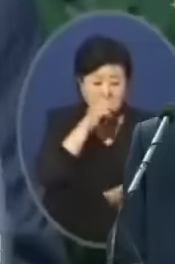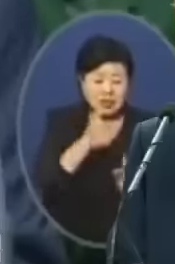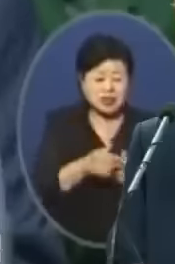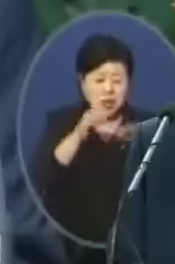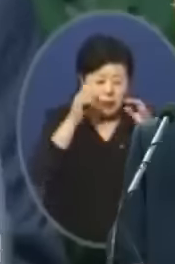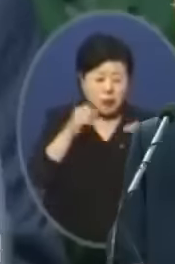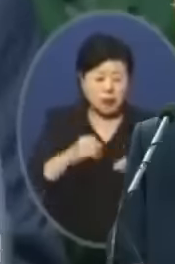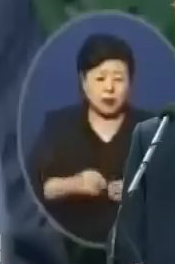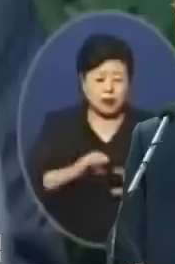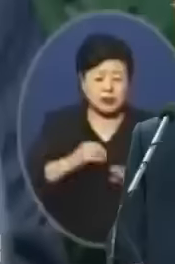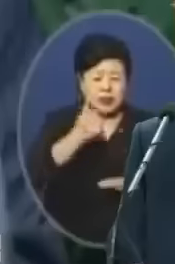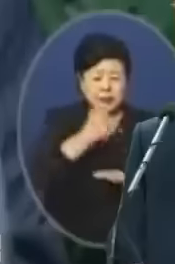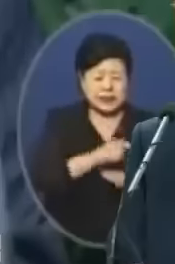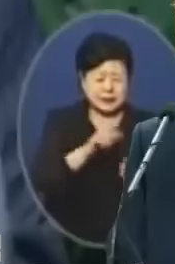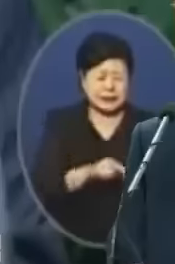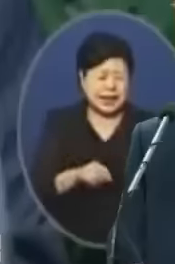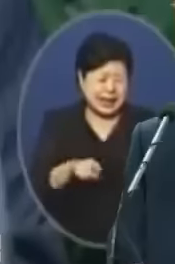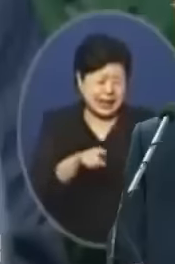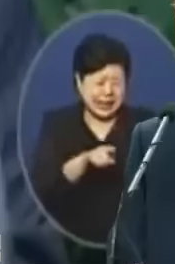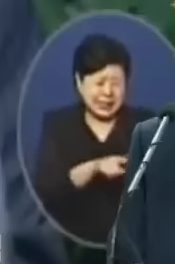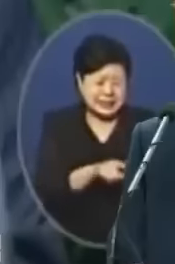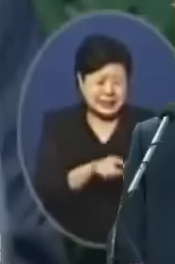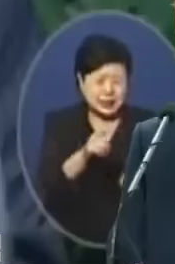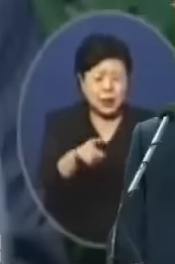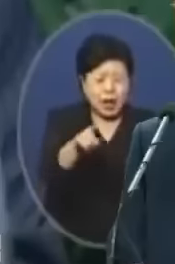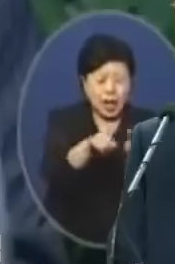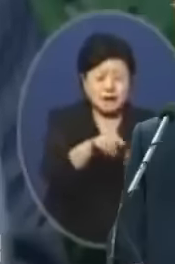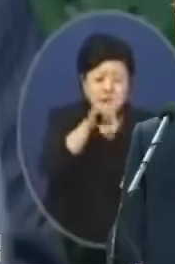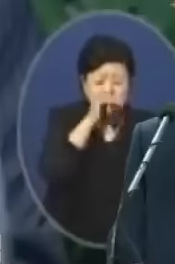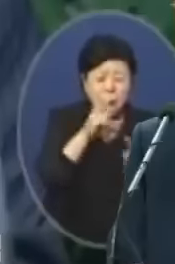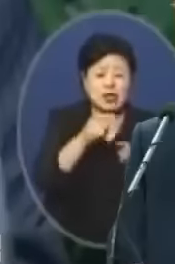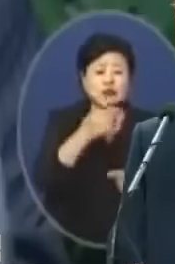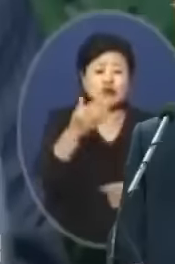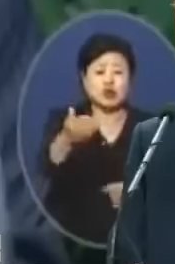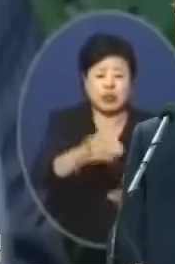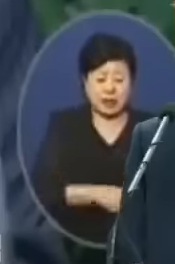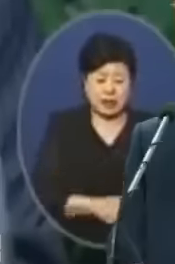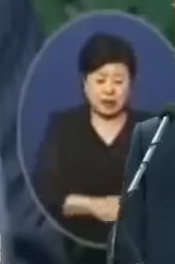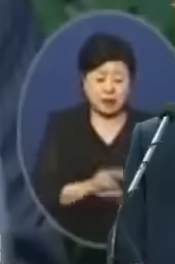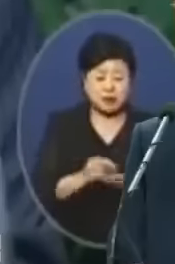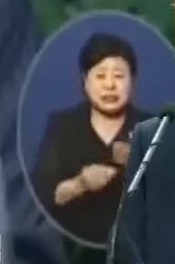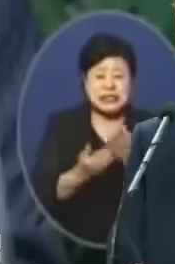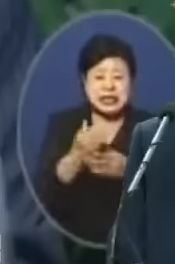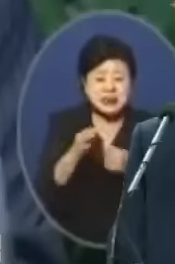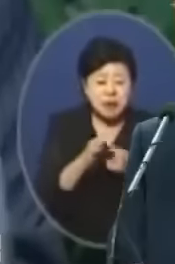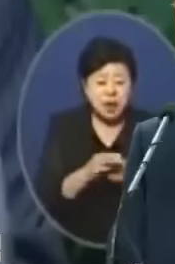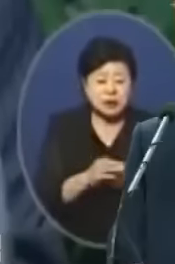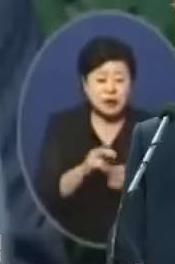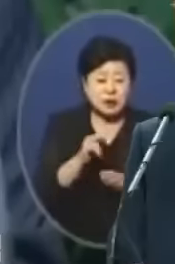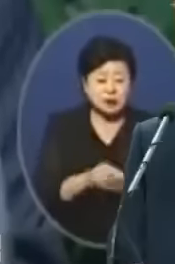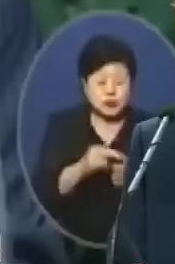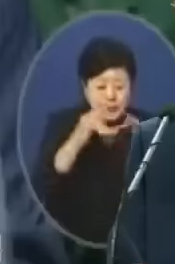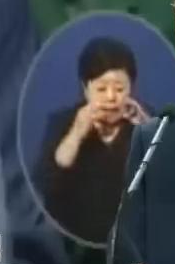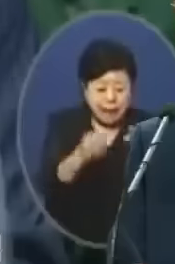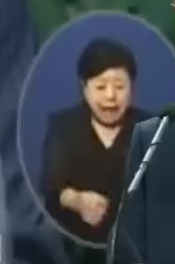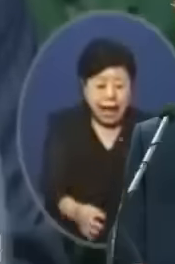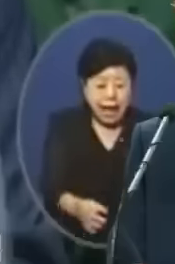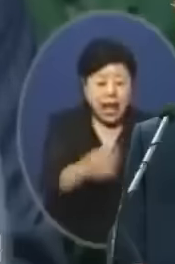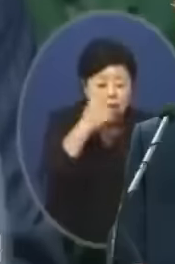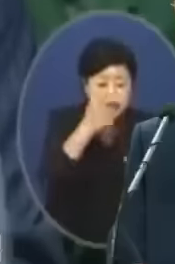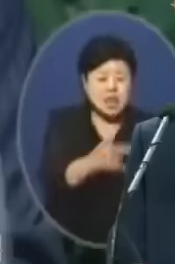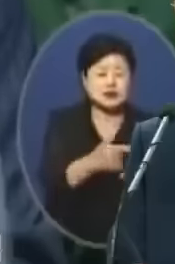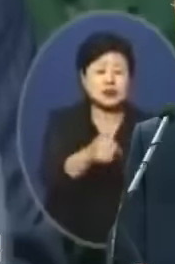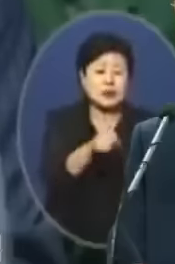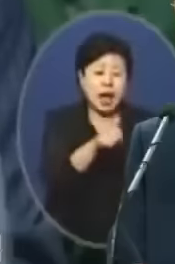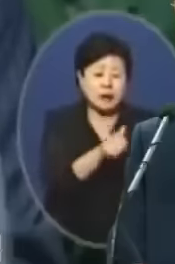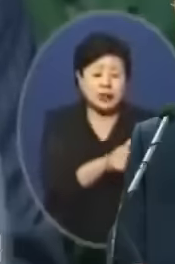볼지어다 내가 세상 끝날까지 항상 너와 함께 있겠다고 말씀하시는데 문제가 생기면 문제만 보이고 같이